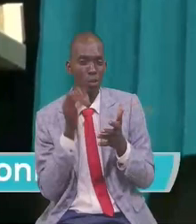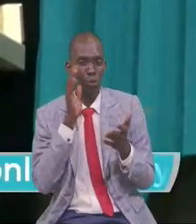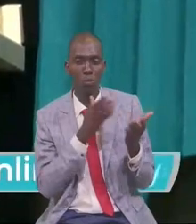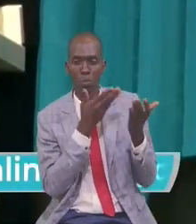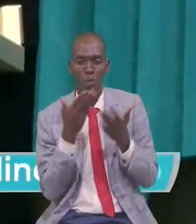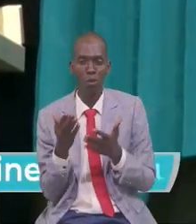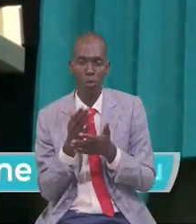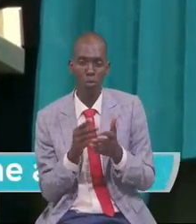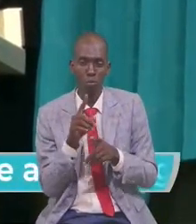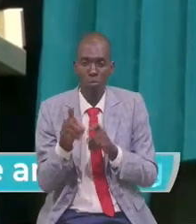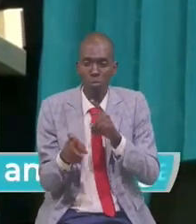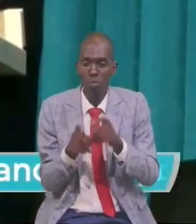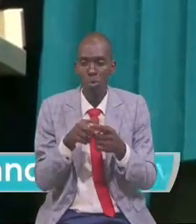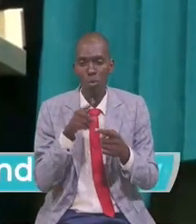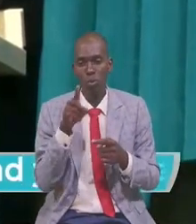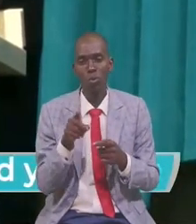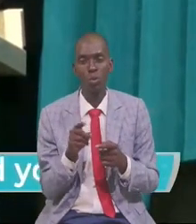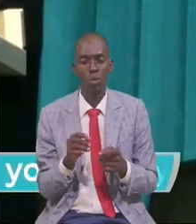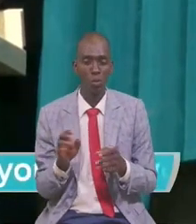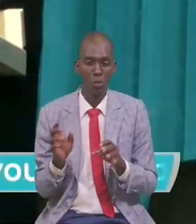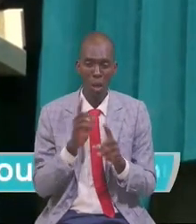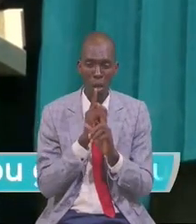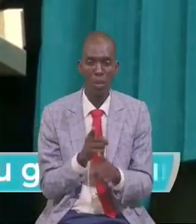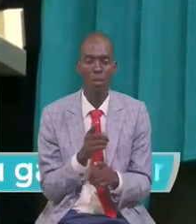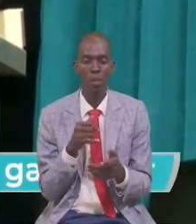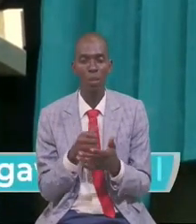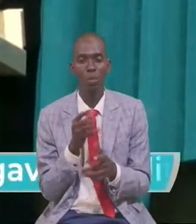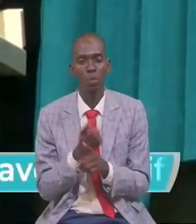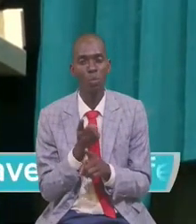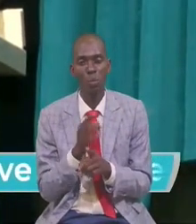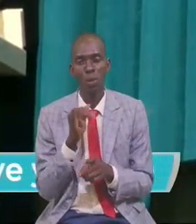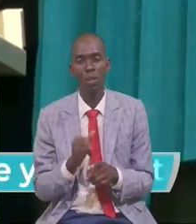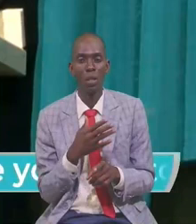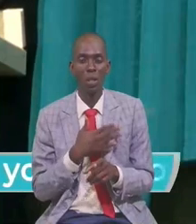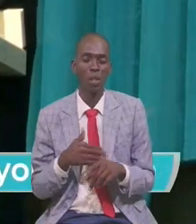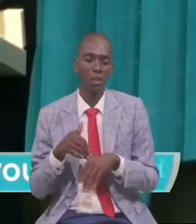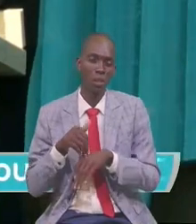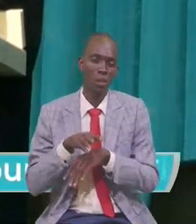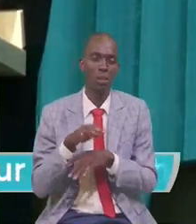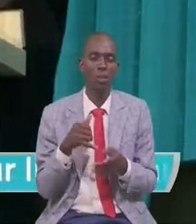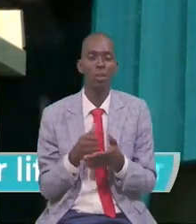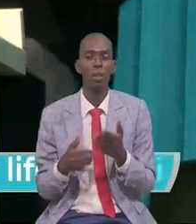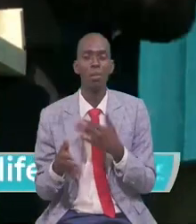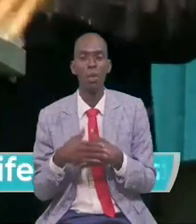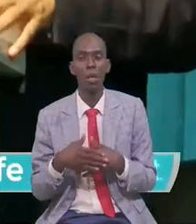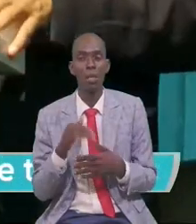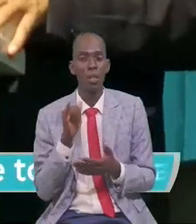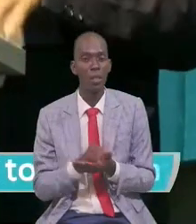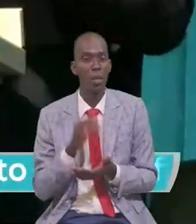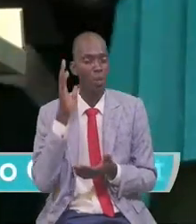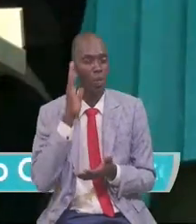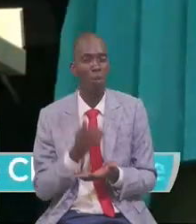remplir simplement et soumettre le nom après. Ça nous permettra de vous